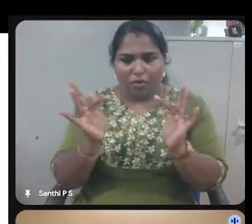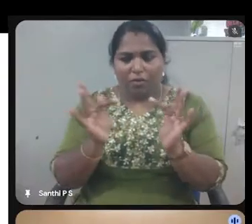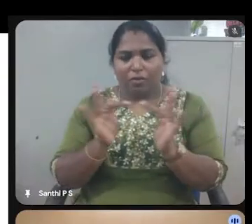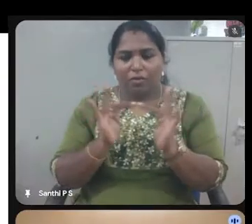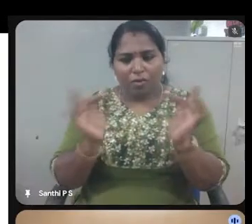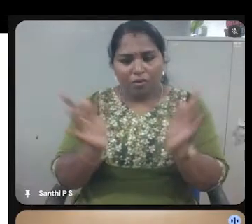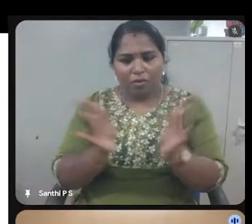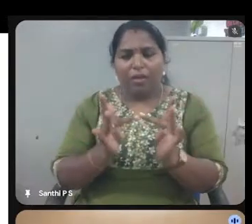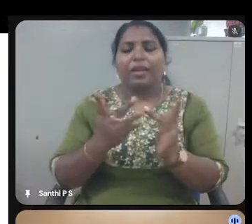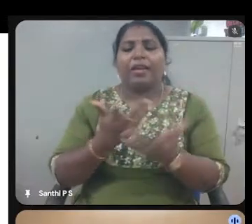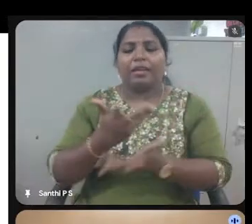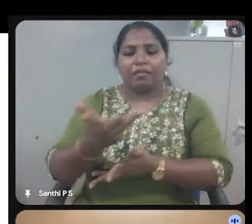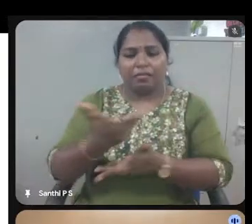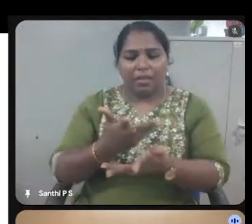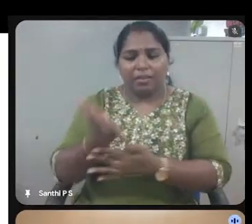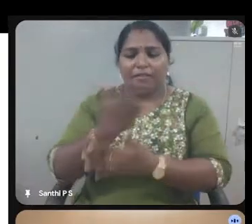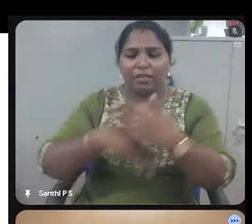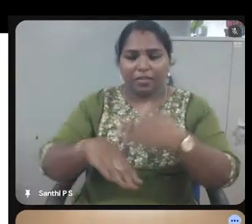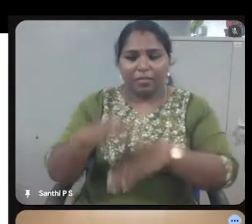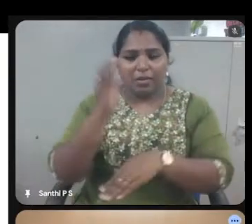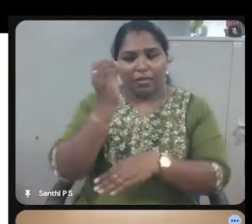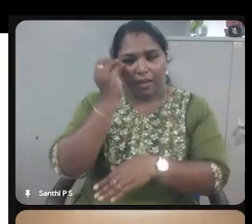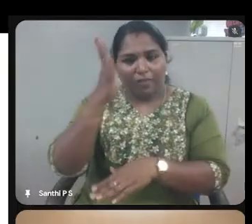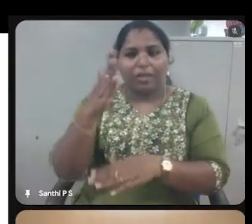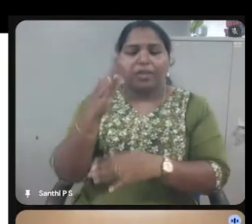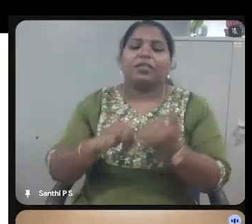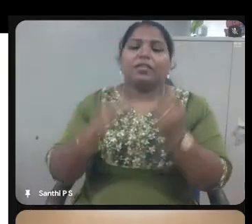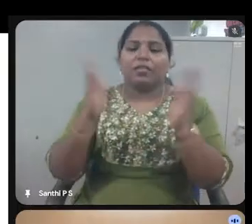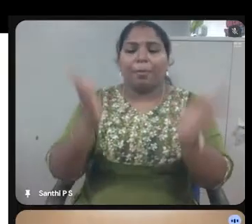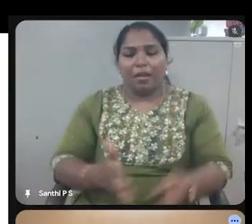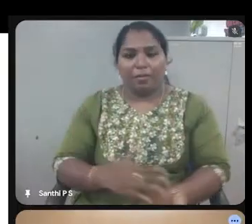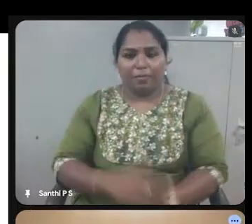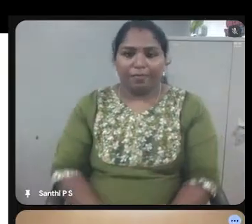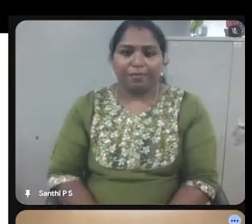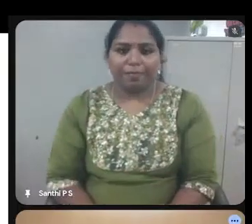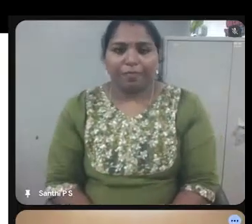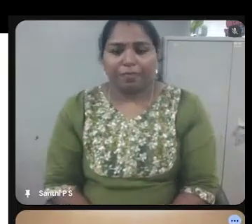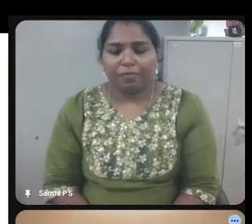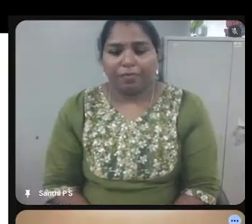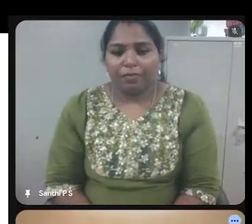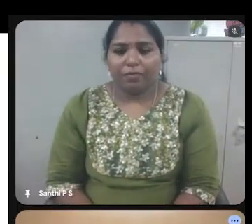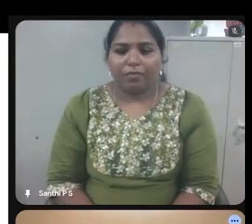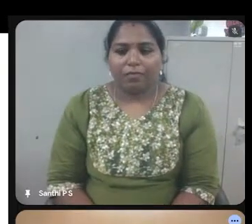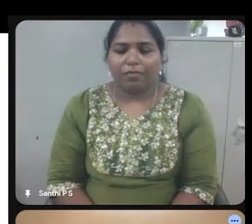ഓൺലൈൻ ഇന്ററാക്റ്റീവ് ഡിസബിലിറ്റി അവയർനെസ് സെമിനാർ എന്നാണ്. ഓക്കെ, താങ്ക് യു.